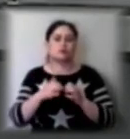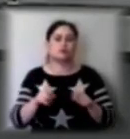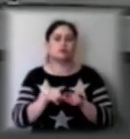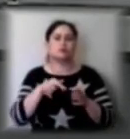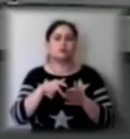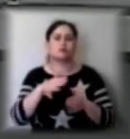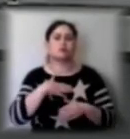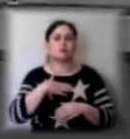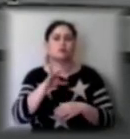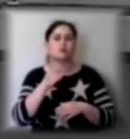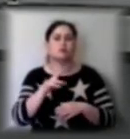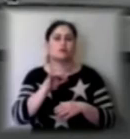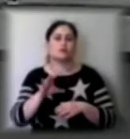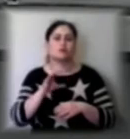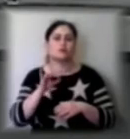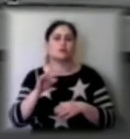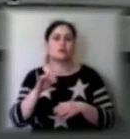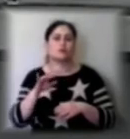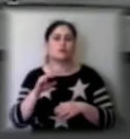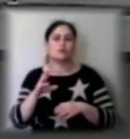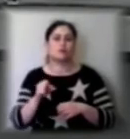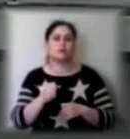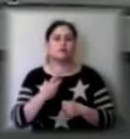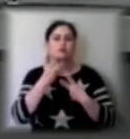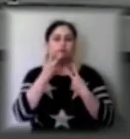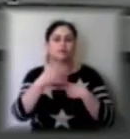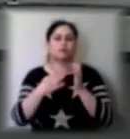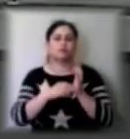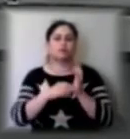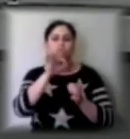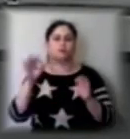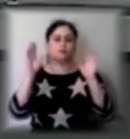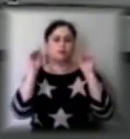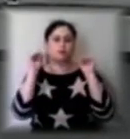сайт Суспільне мидіа. Далі на вас чекає прогноз погоди. Побачимось о 19-й. Субтитрувальниця Оля Шор Субтитрувальниця Дякую.